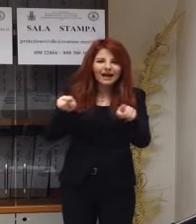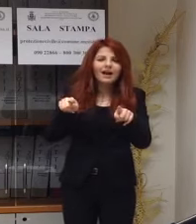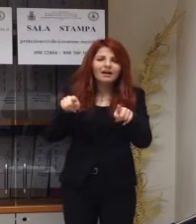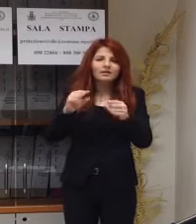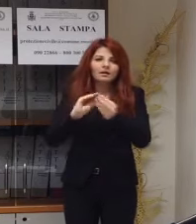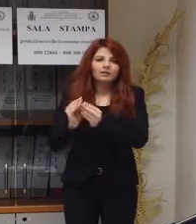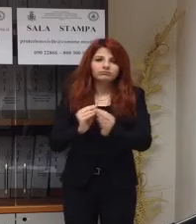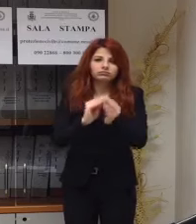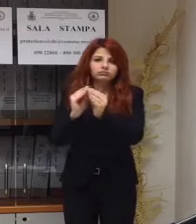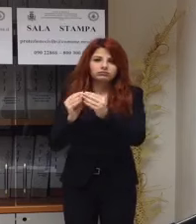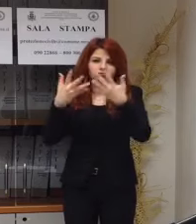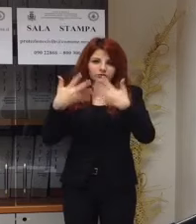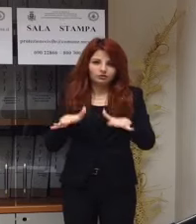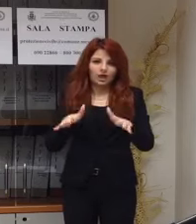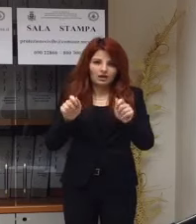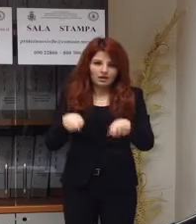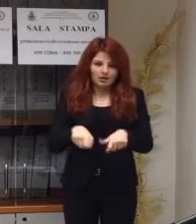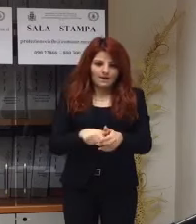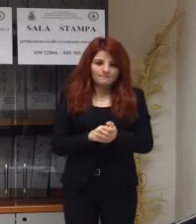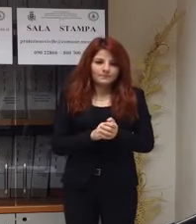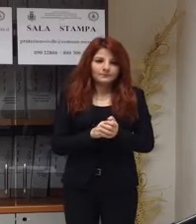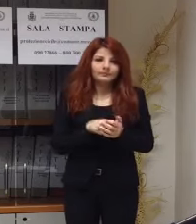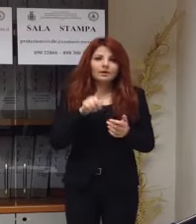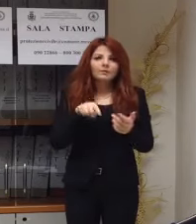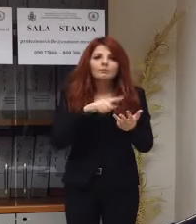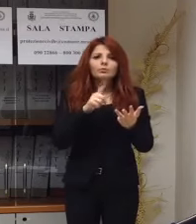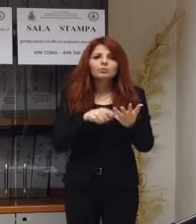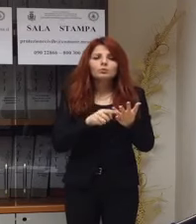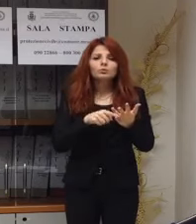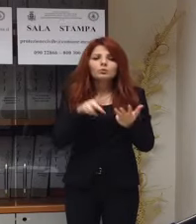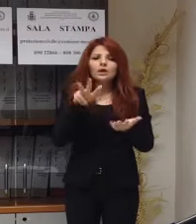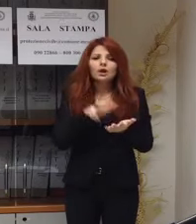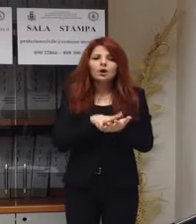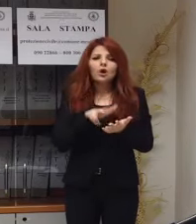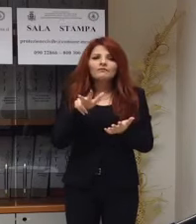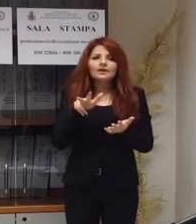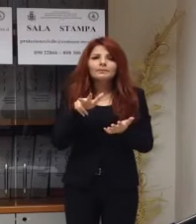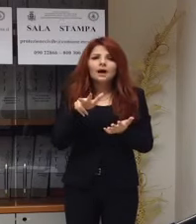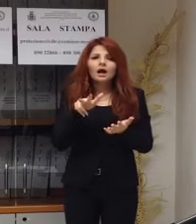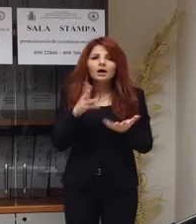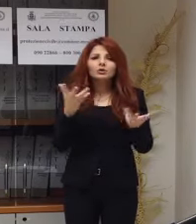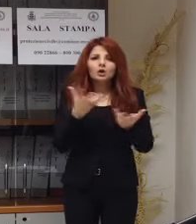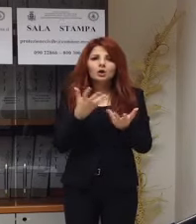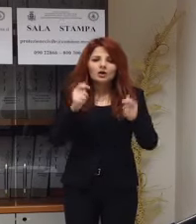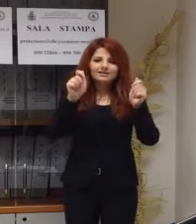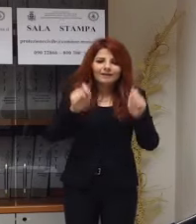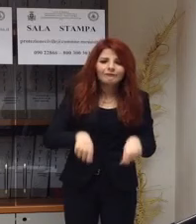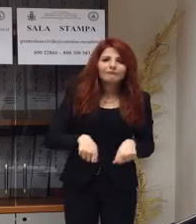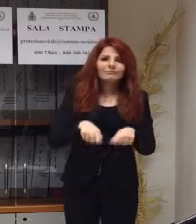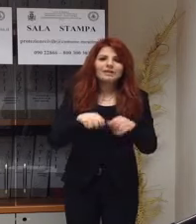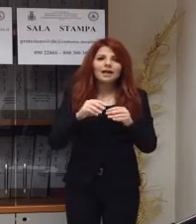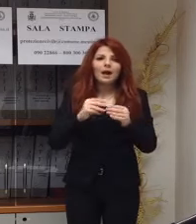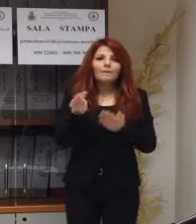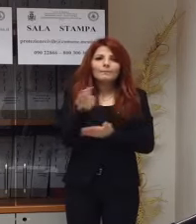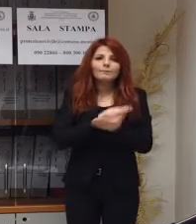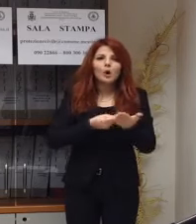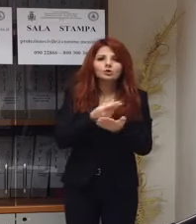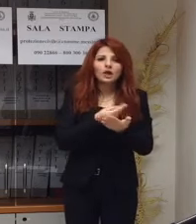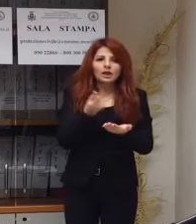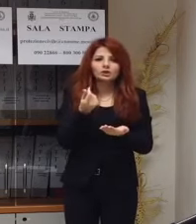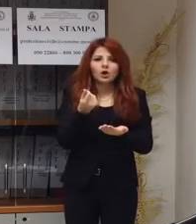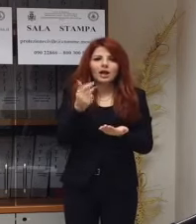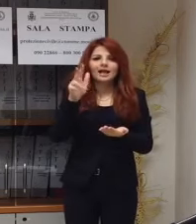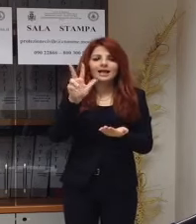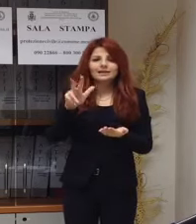confermata la conferenza dei servizi per l'acquisizione dei pareri per l'avvio dei lavori per il progetto definitivo di 3.5 milioni di